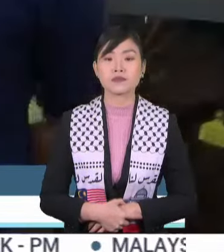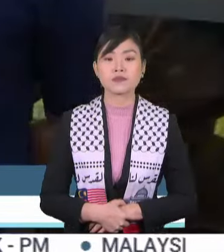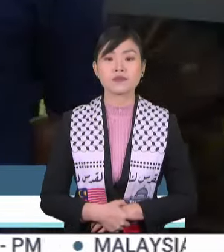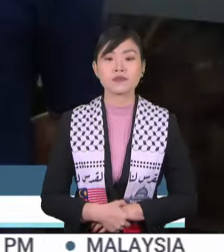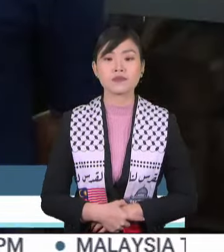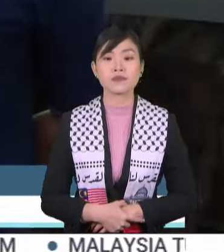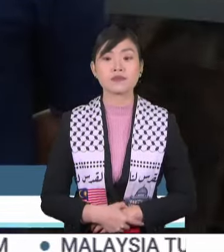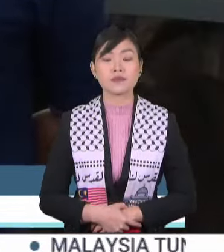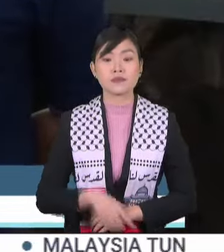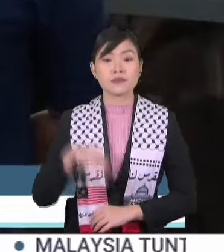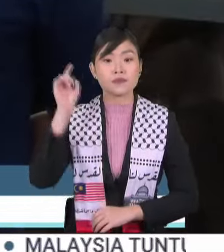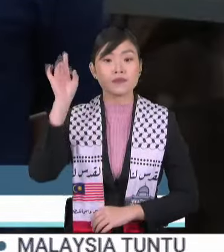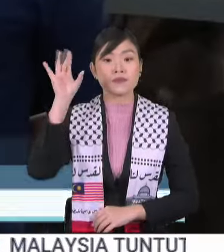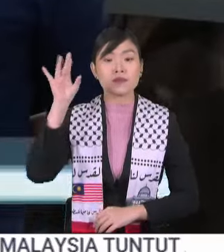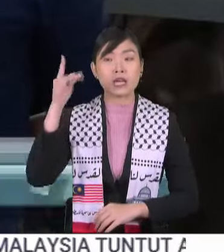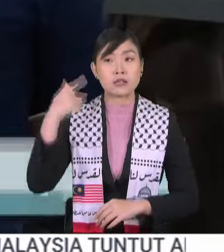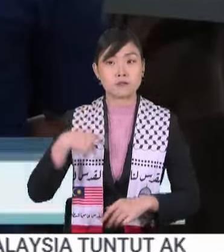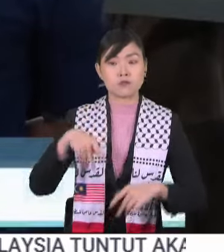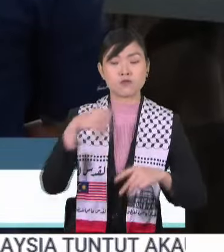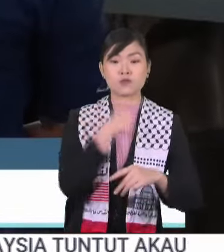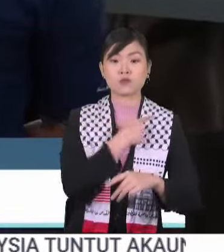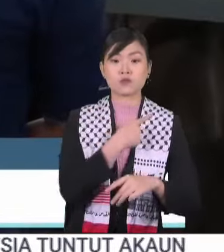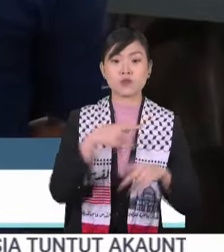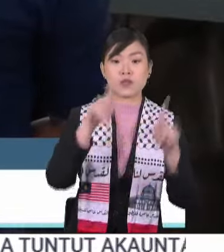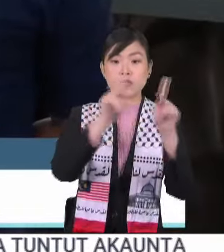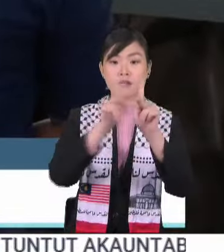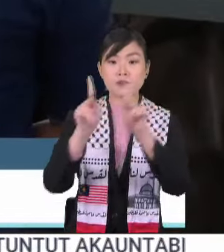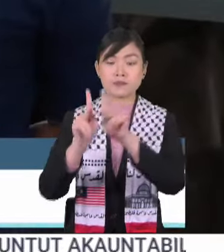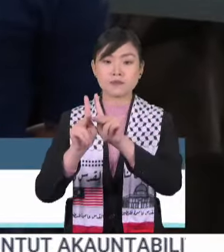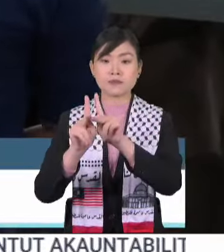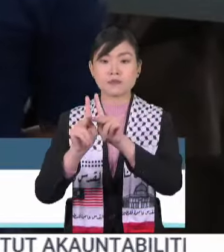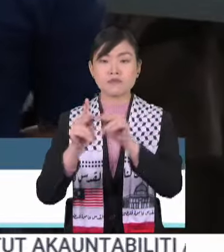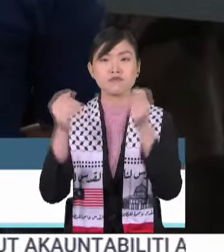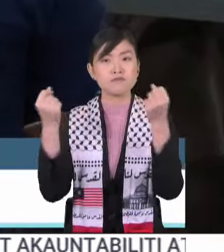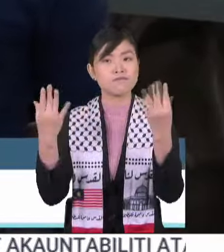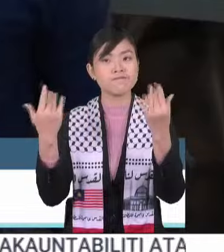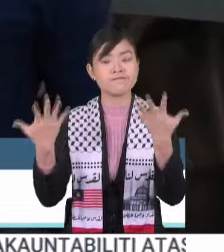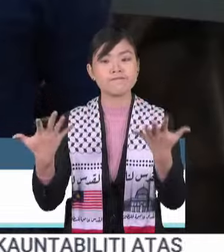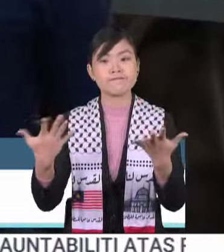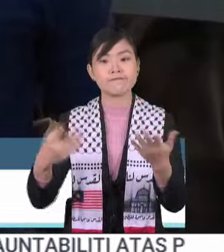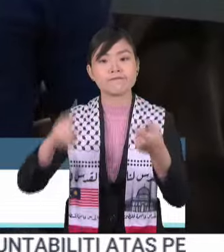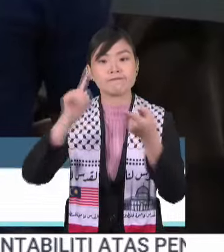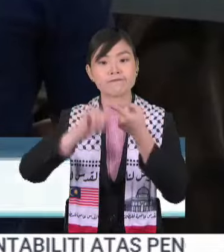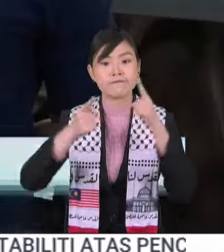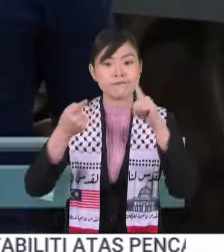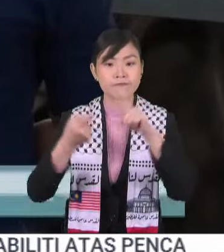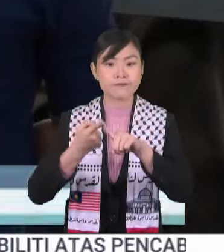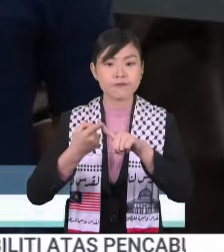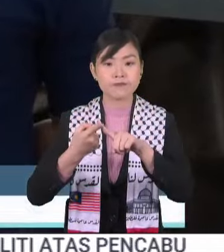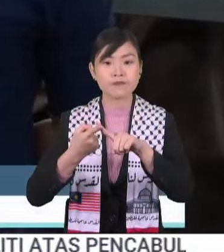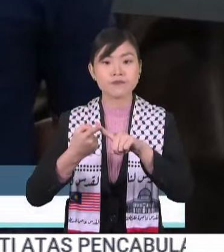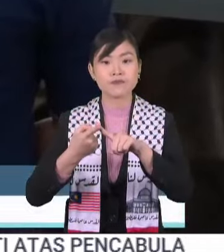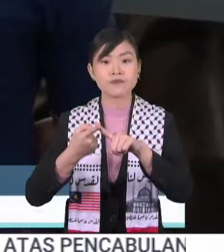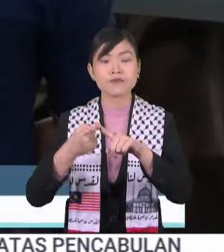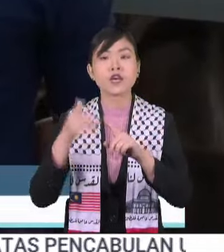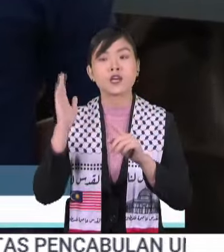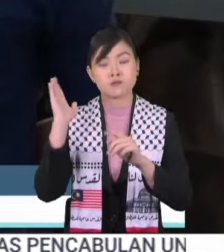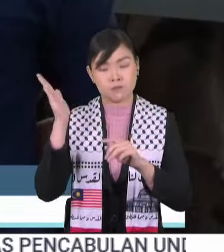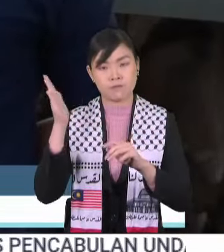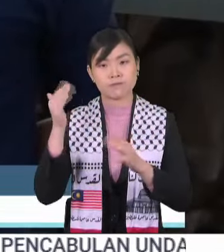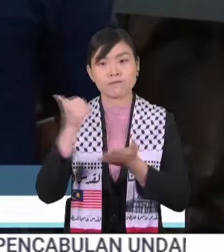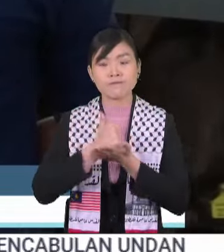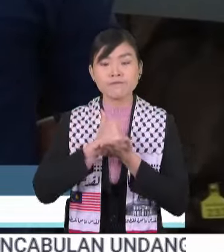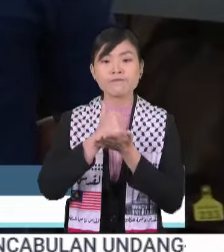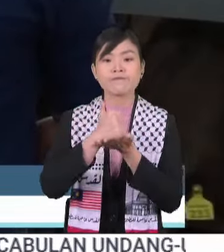Alhamdulillah kita buat dekat kamp RAM saudara kawan-wan untuk bantu kita